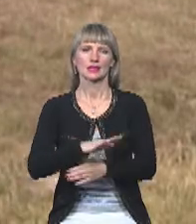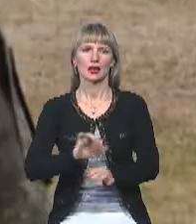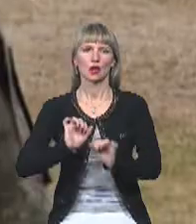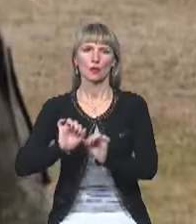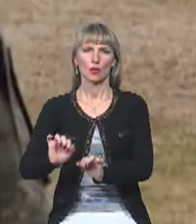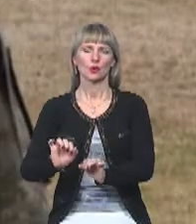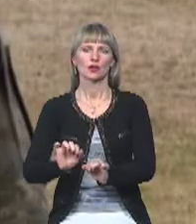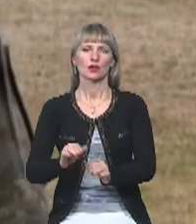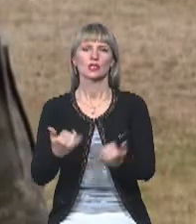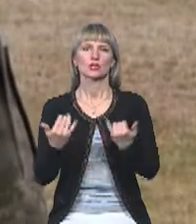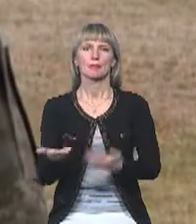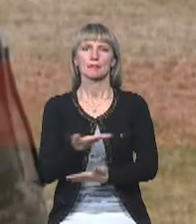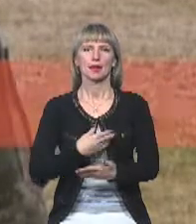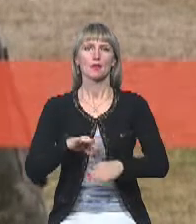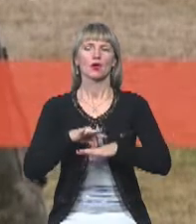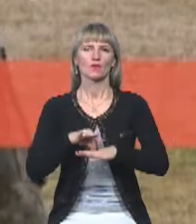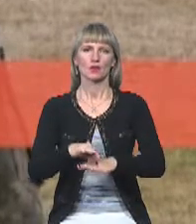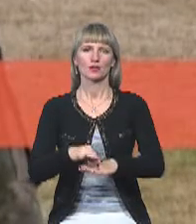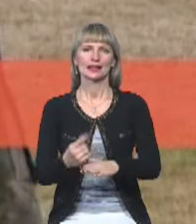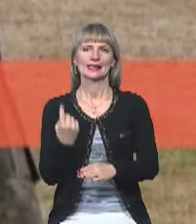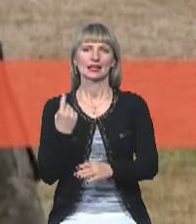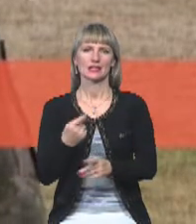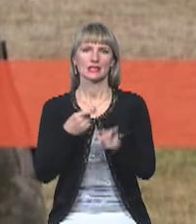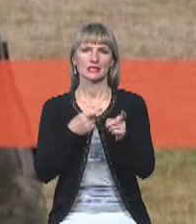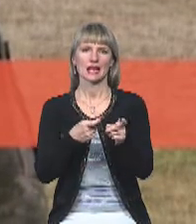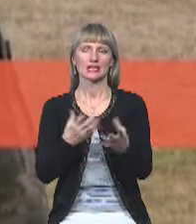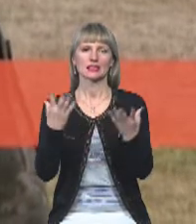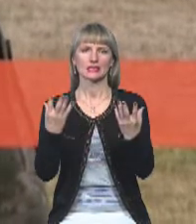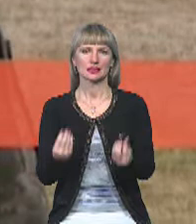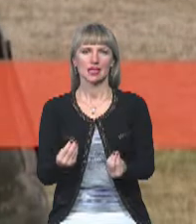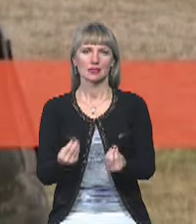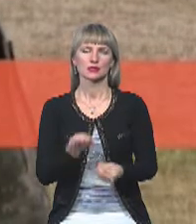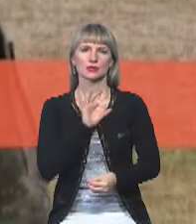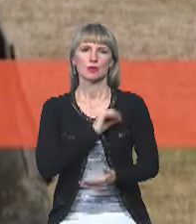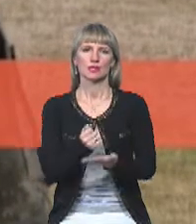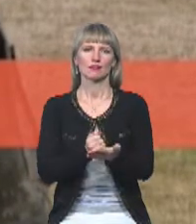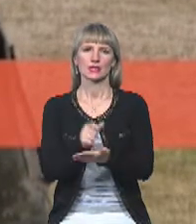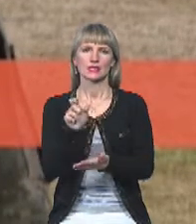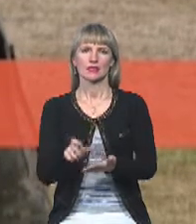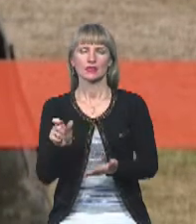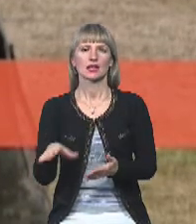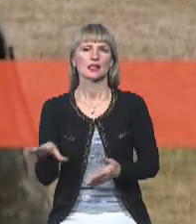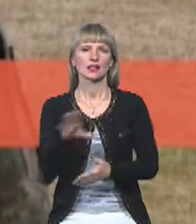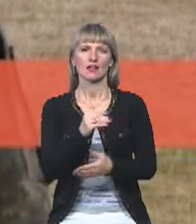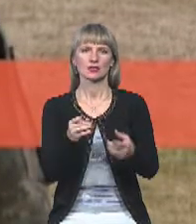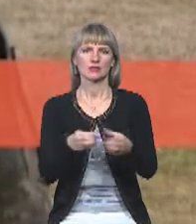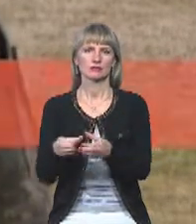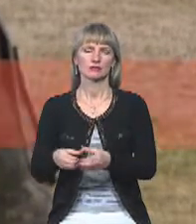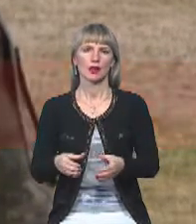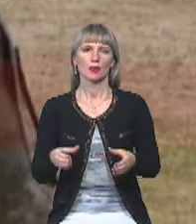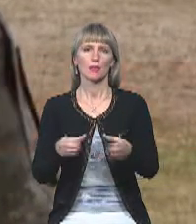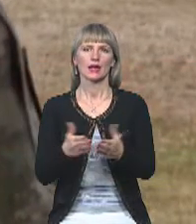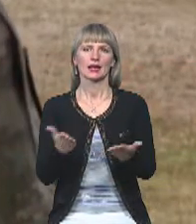оборони. Сьогодні ми проводимо єдиний стрільський день. Залучені резервісти з усіх підрозділів бригади,